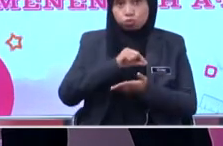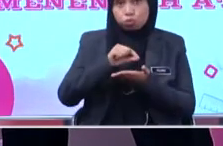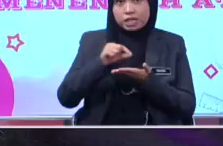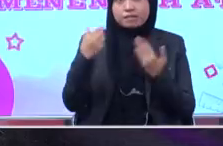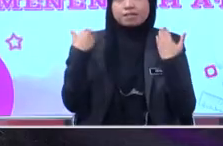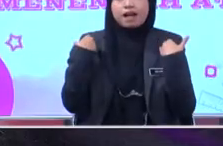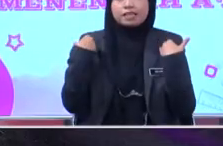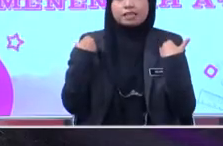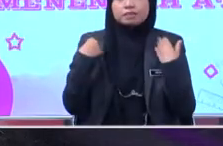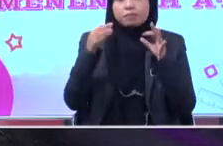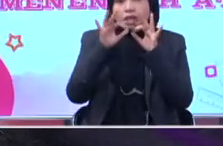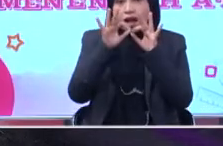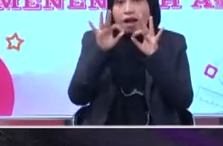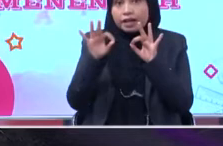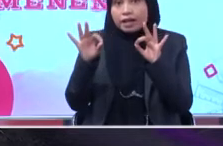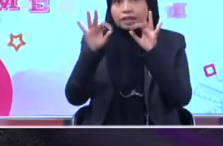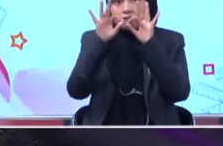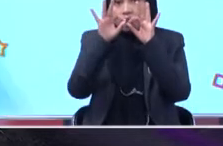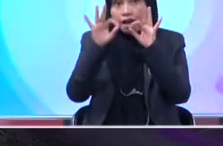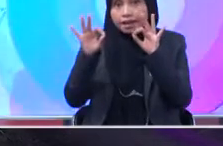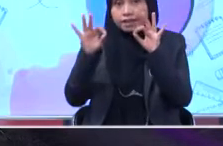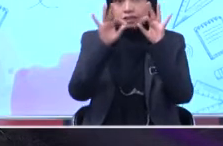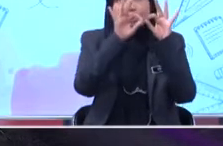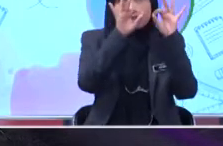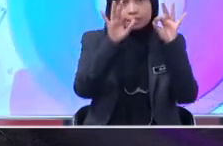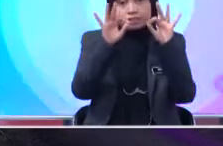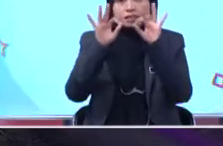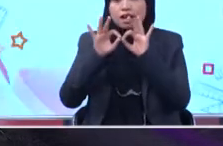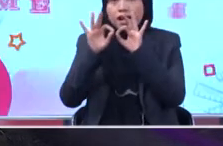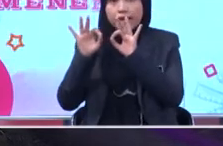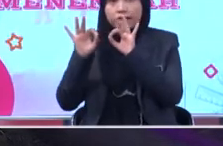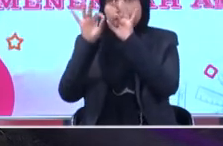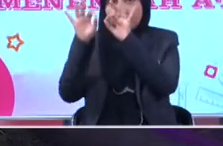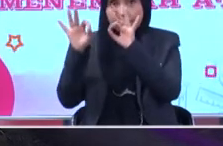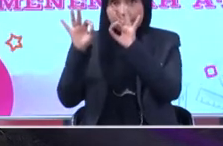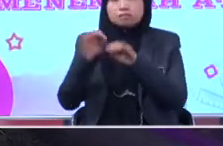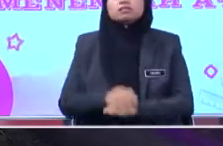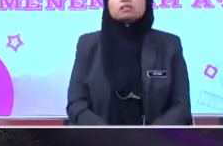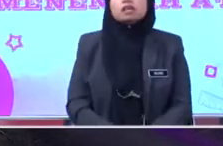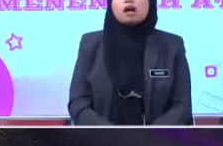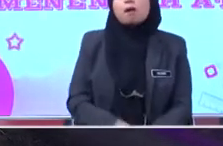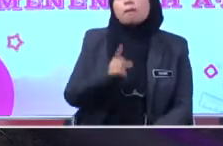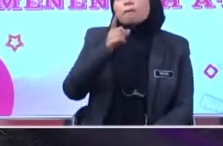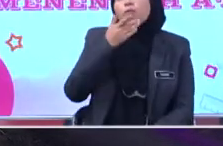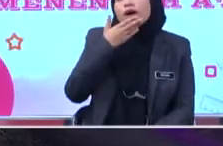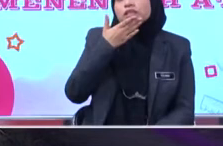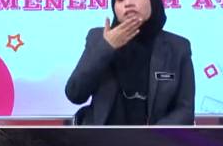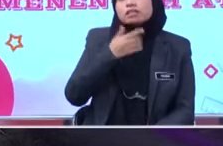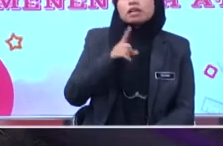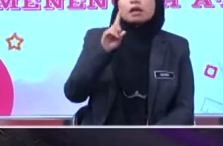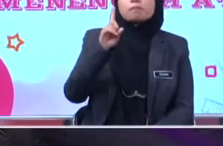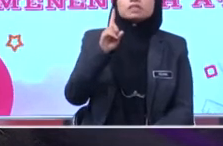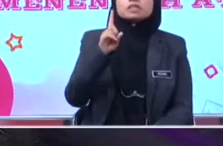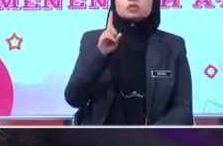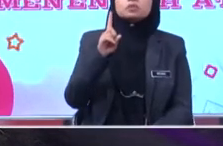potongan ayat ya Edison minta Rina untuk hal sema-1 huruf ikhfa